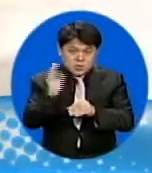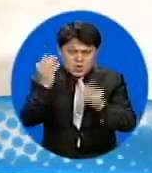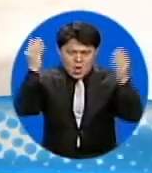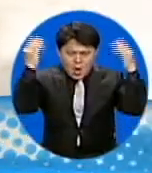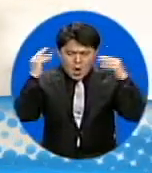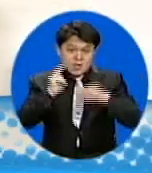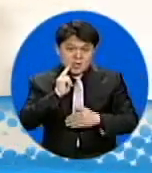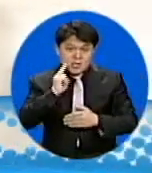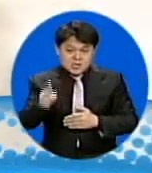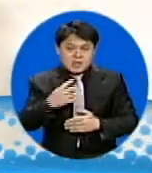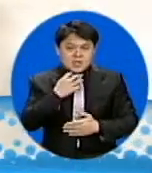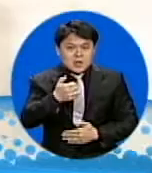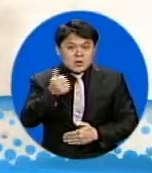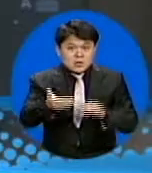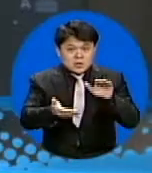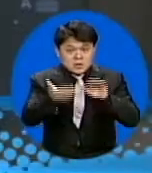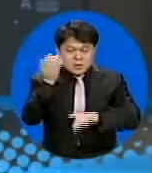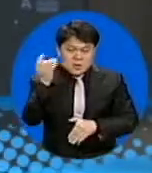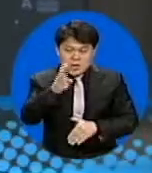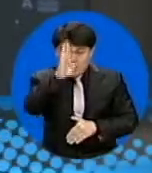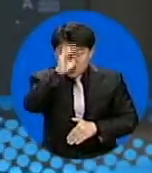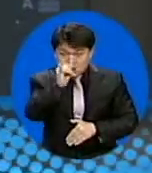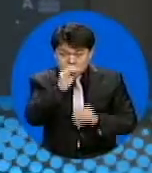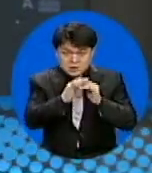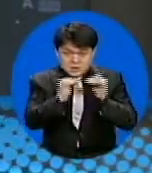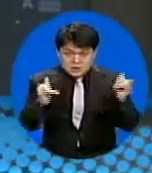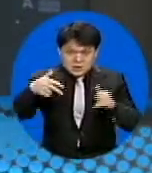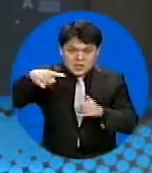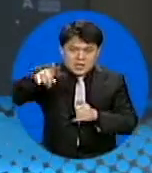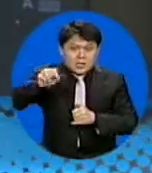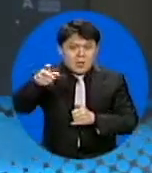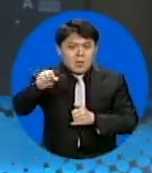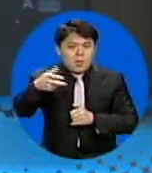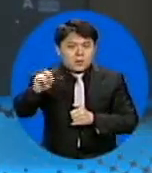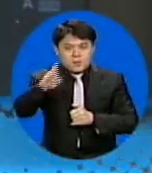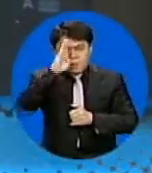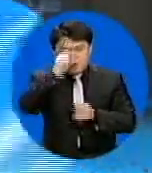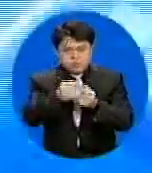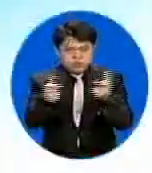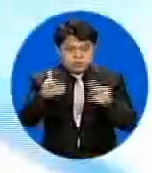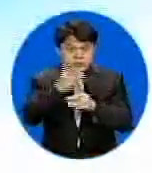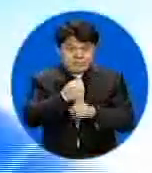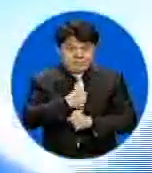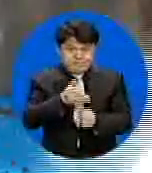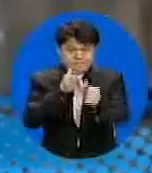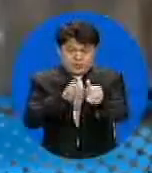만성질환자가 많은 중고령층에서 대상포진 발병이 급증하고 있다며 주의를 당부했습니다.